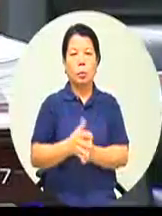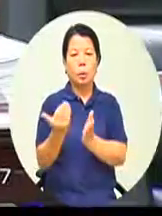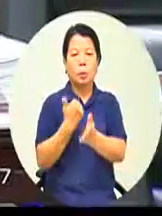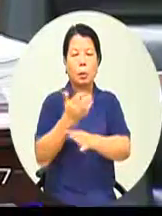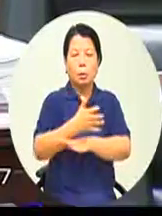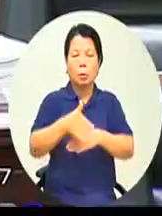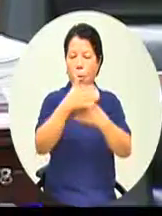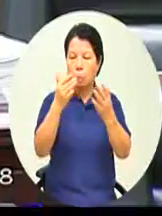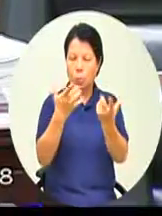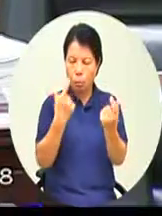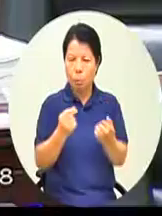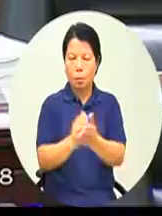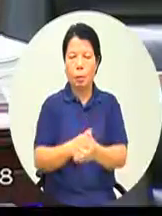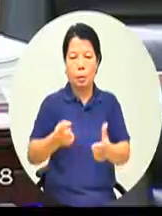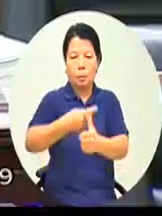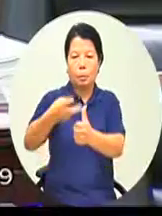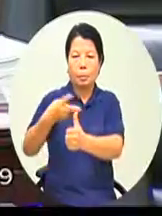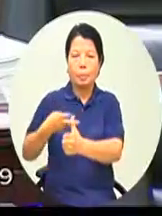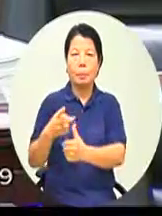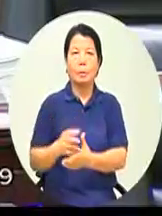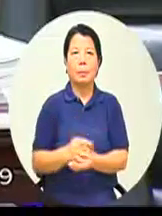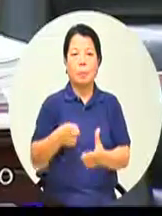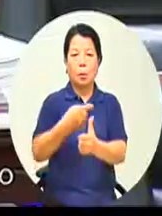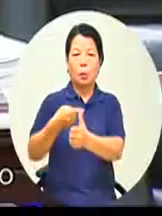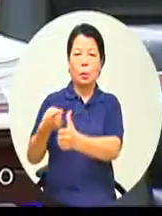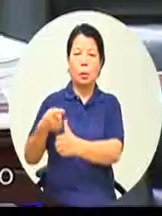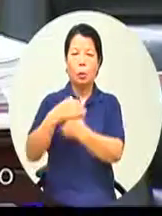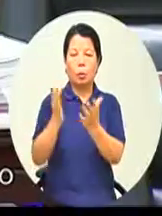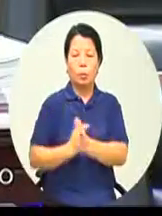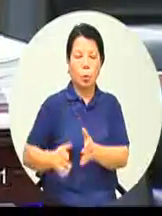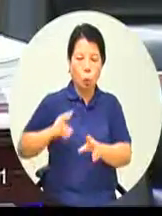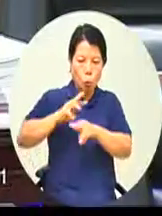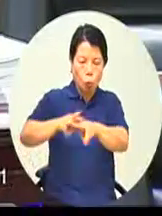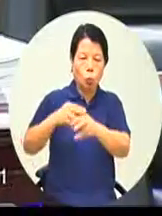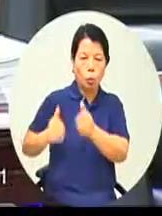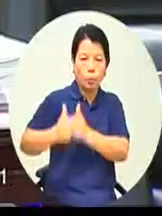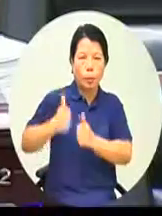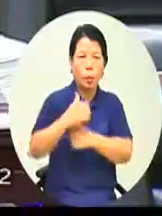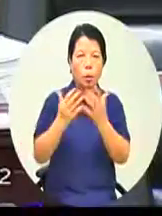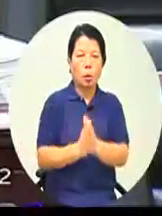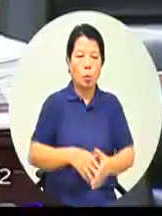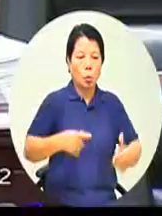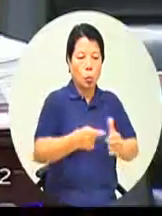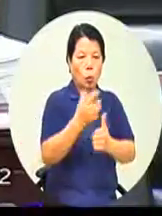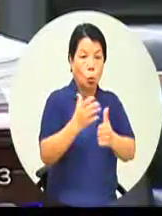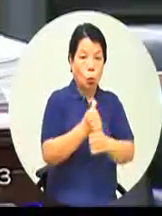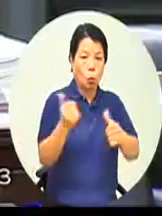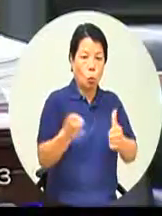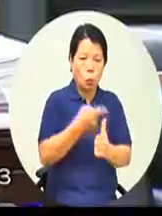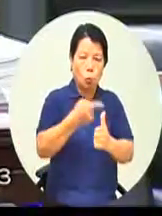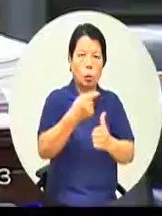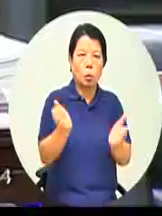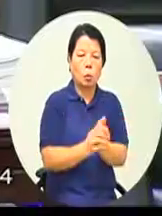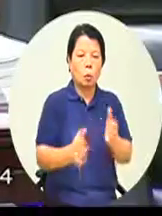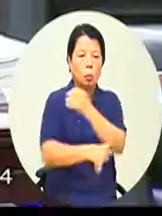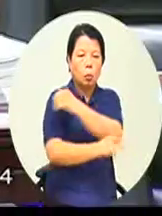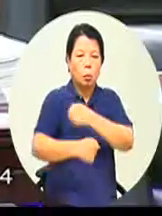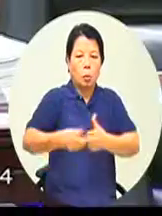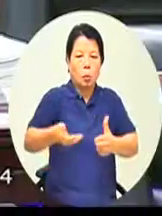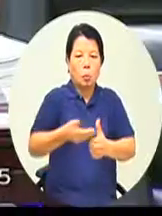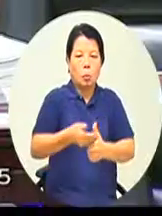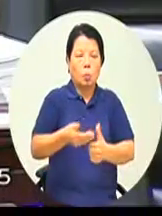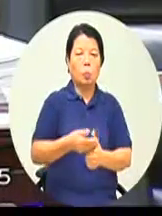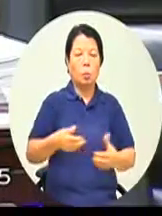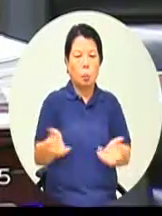欢喜安尼尔。我希望讲，咱出去咧比赛，咱虽然摕两三届冠总冠军啊吼，毋过咱基层的培养阁无